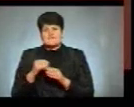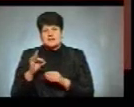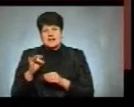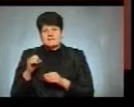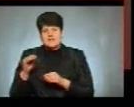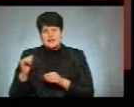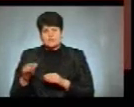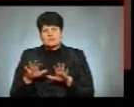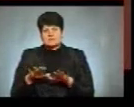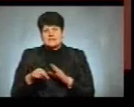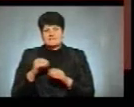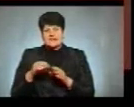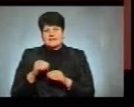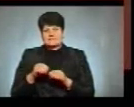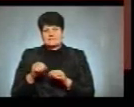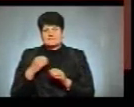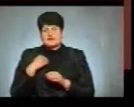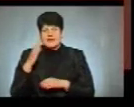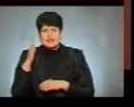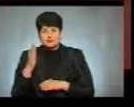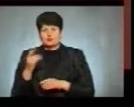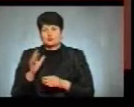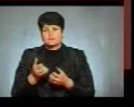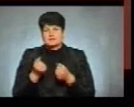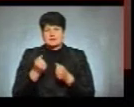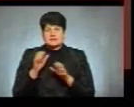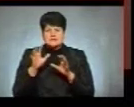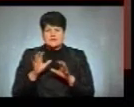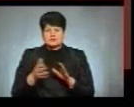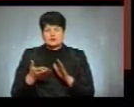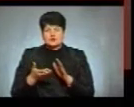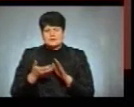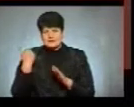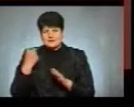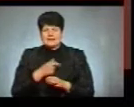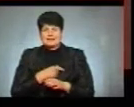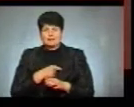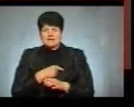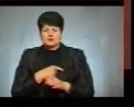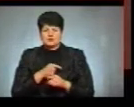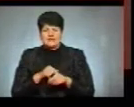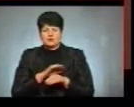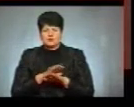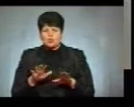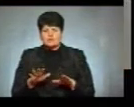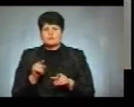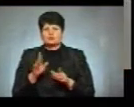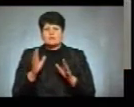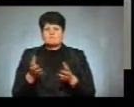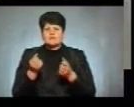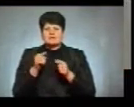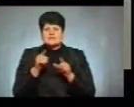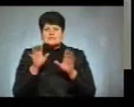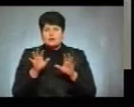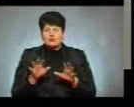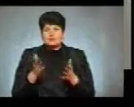місцевий референдум. Він буде підтримувати закон про зняття депутатської недоторканності. Ну, власне, він буде підтримувати ті